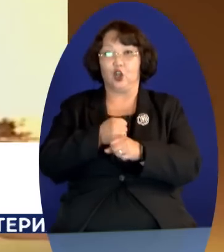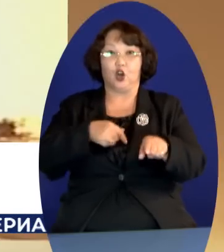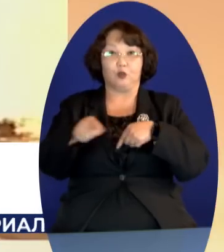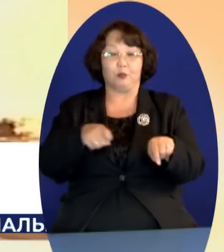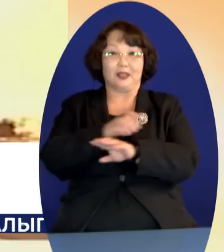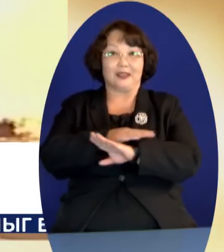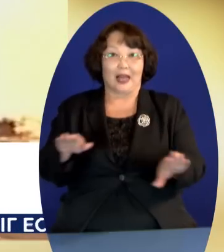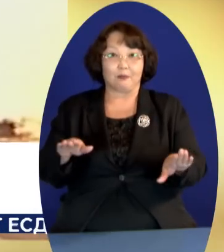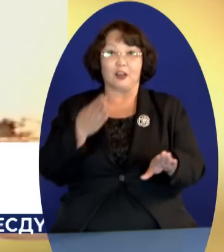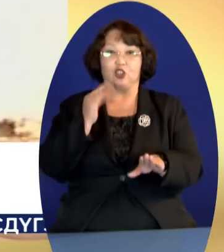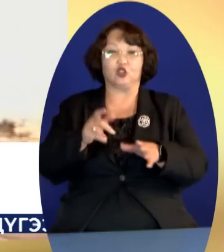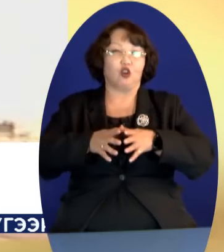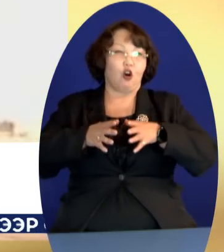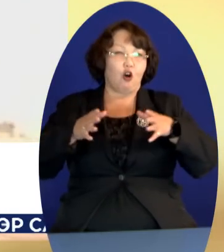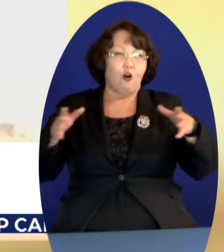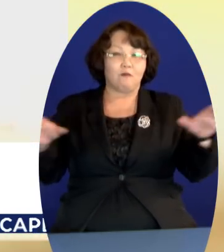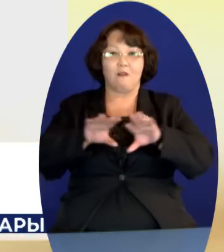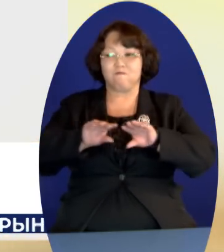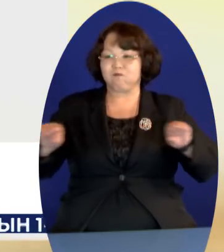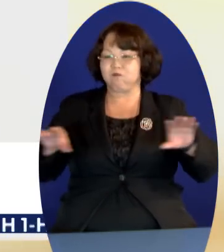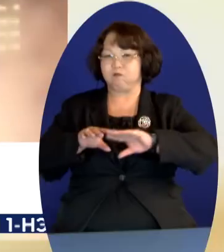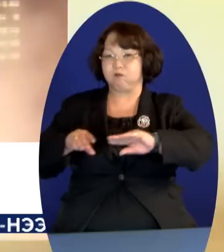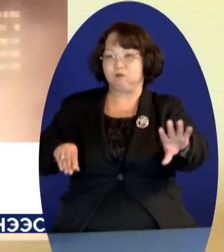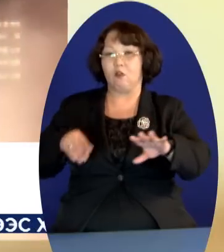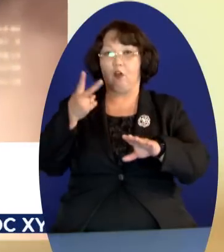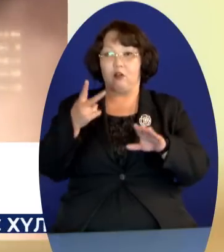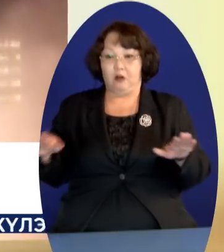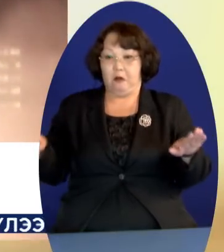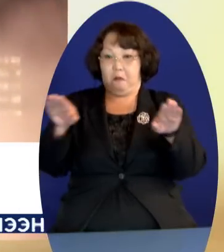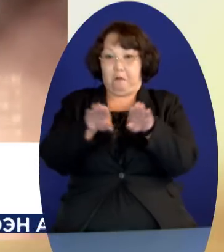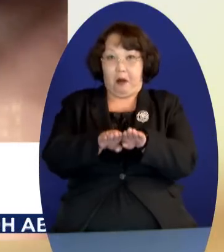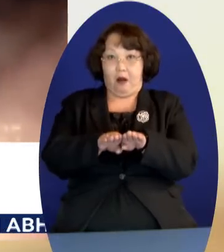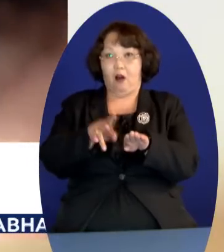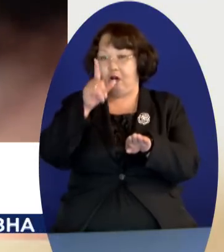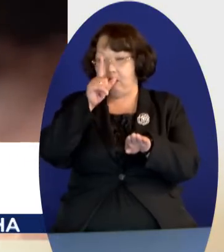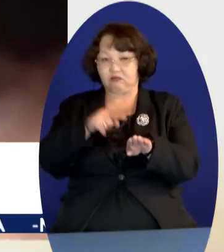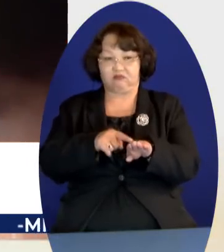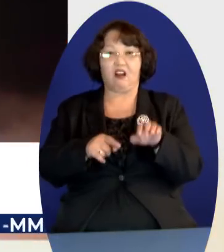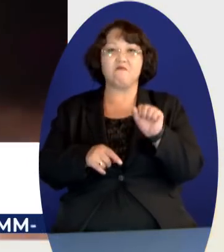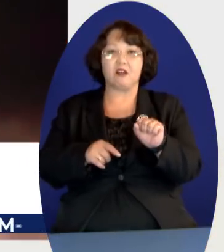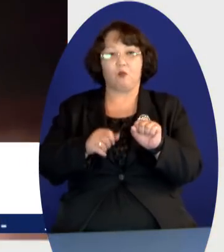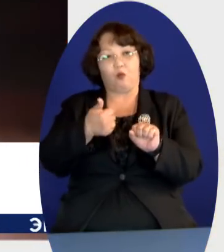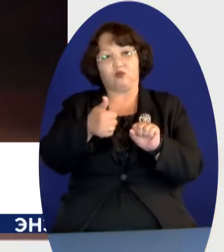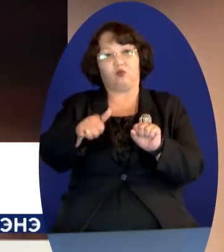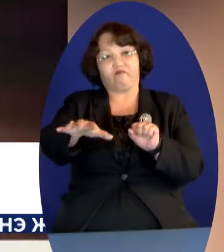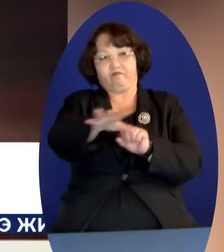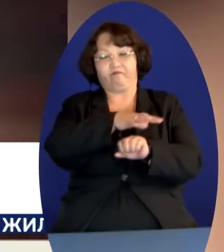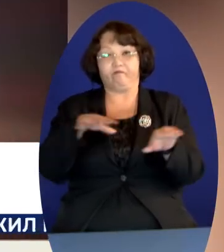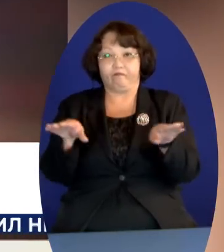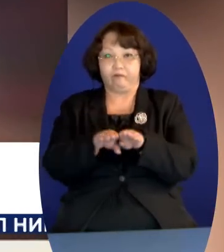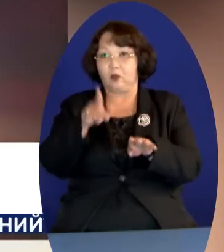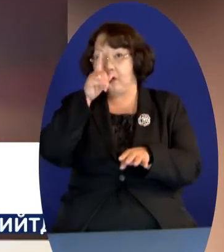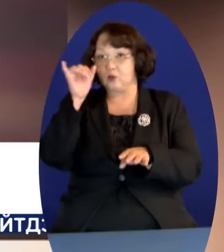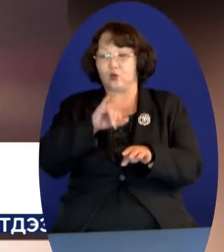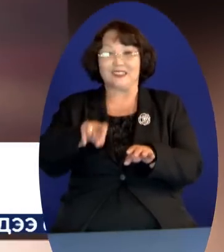талбайн дайтай урт цогцолброос бүрддэг. Хоёр үндсэн хэсгийн негийг нь Орос, нөгөөг нь Америк болон бусад улсууд удирддаг юм байна. Иймээс Орос